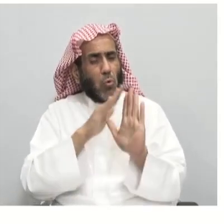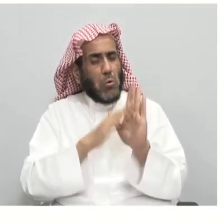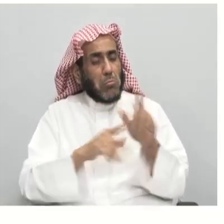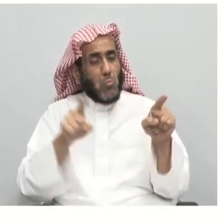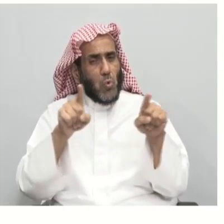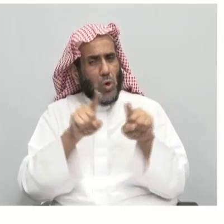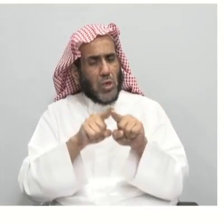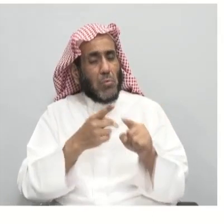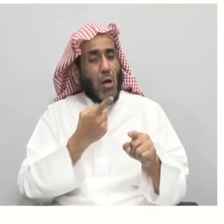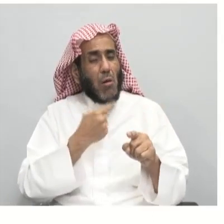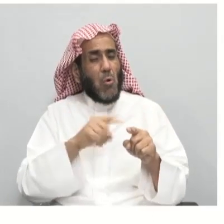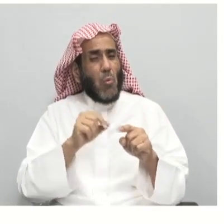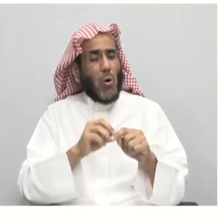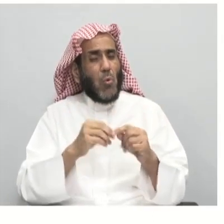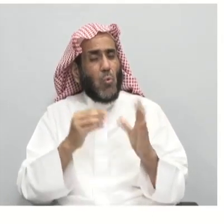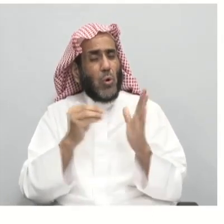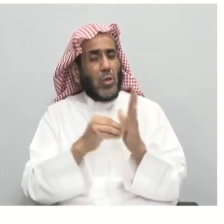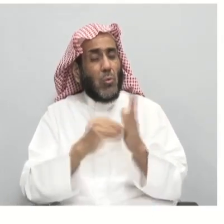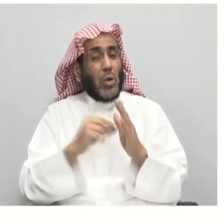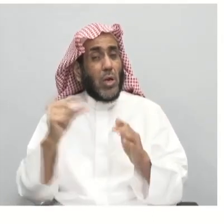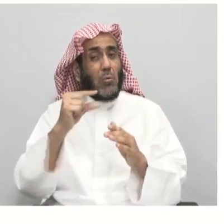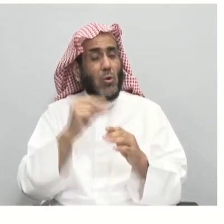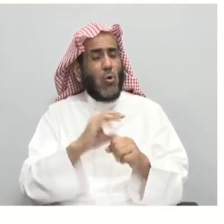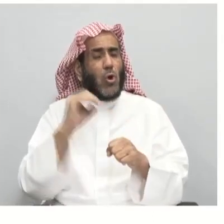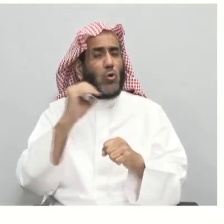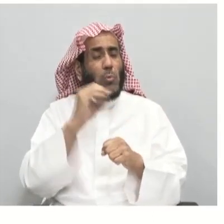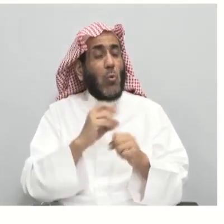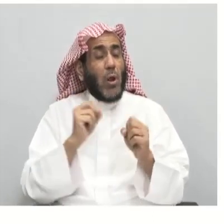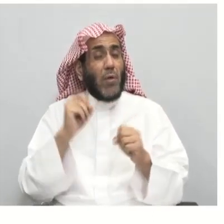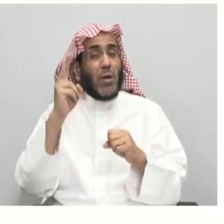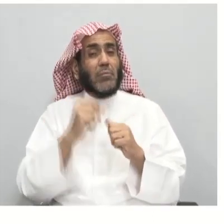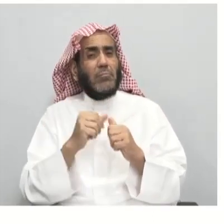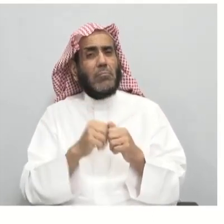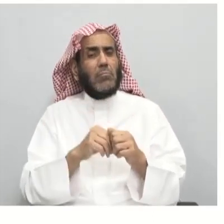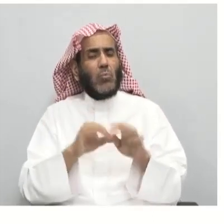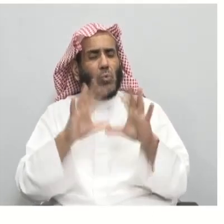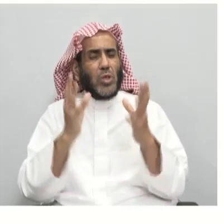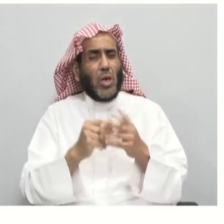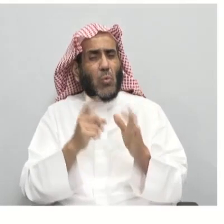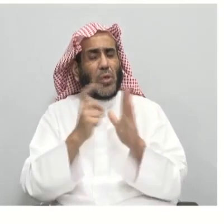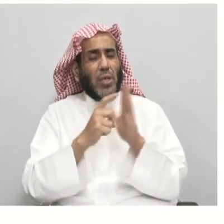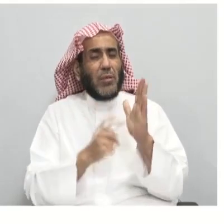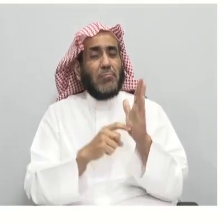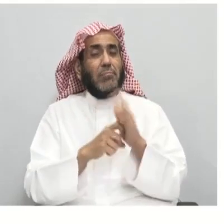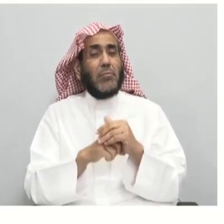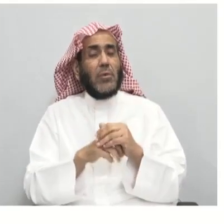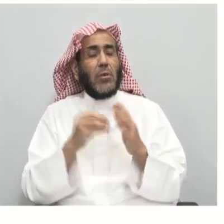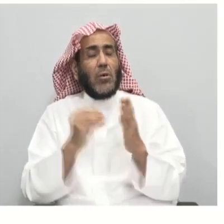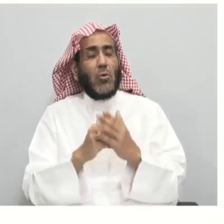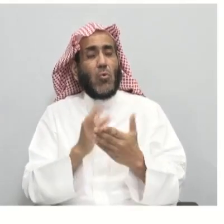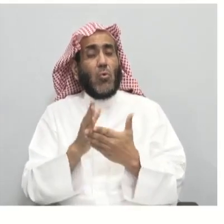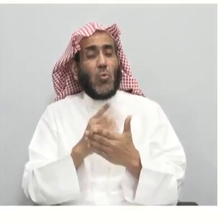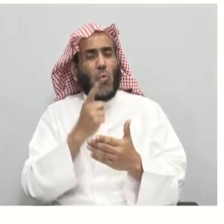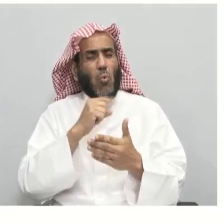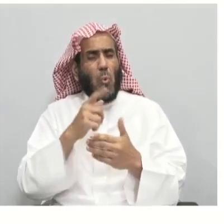مناسبه للمرغوبه وتتناول الكلمات والجمل والافكار والشكل والتنظيم ومن الجوانب